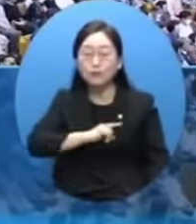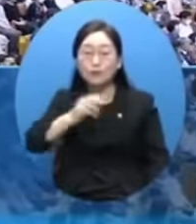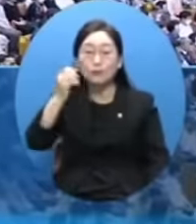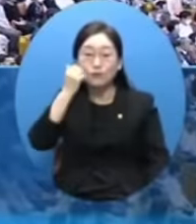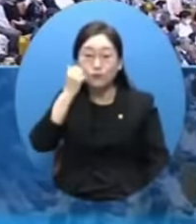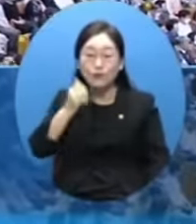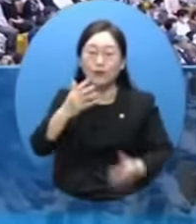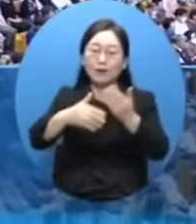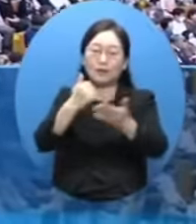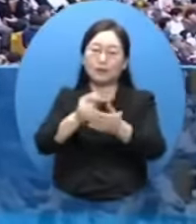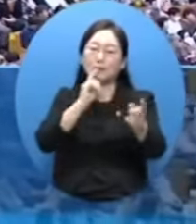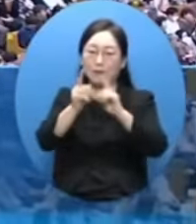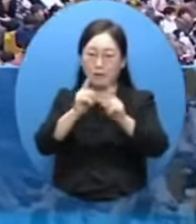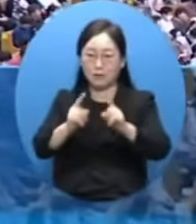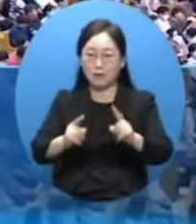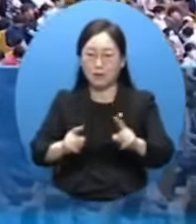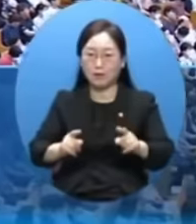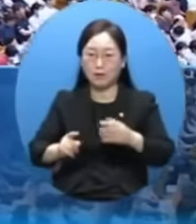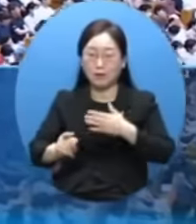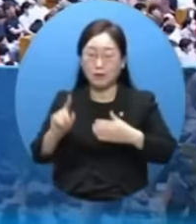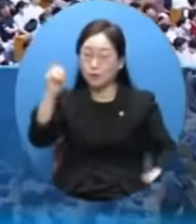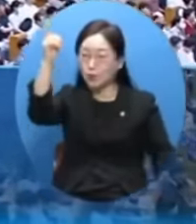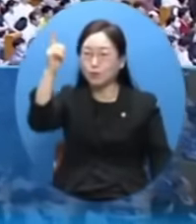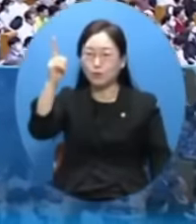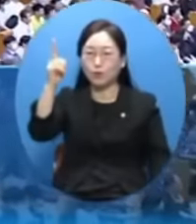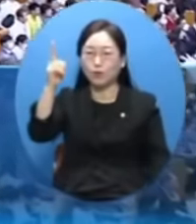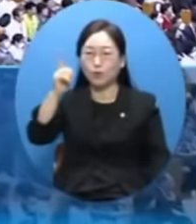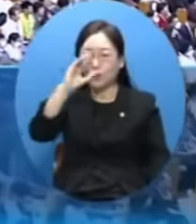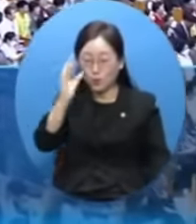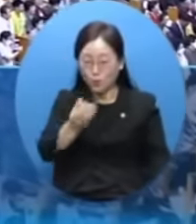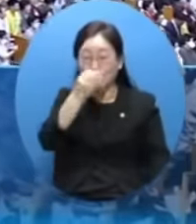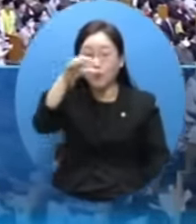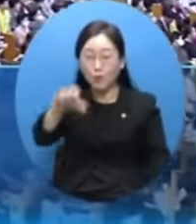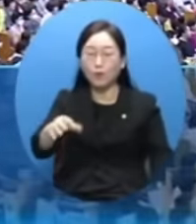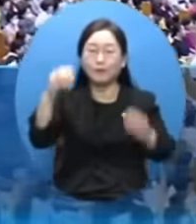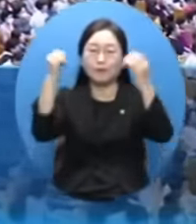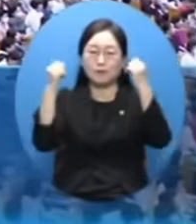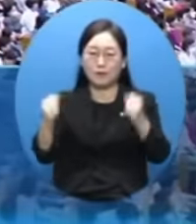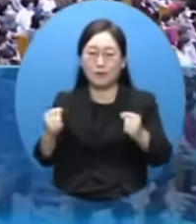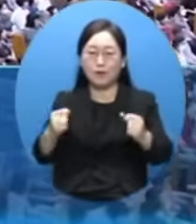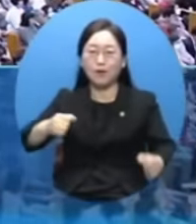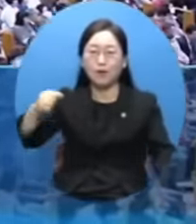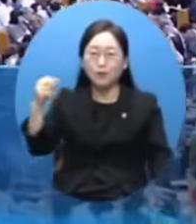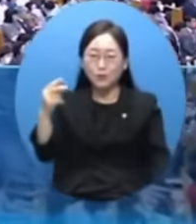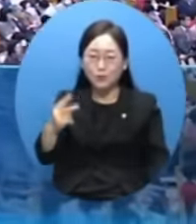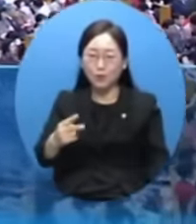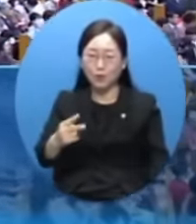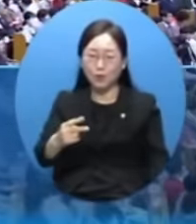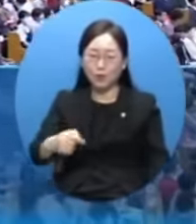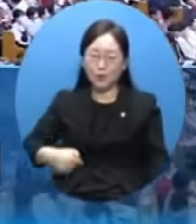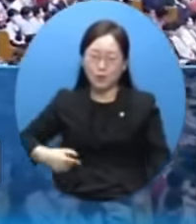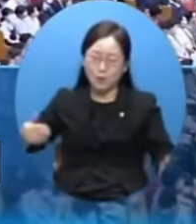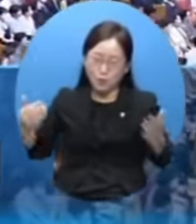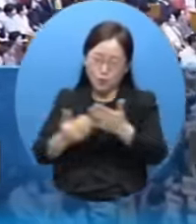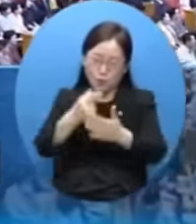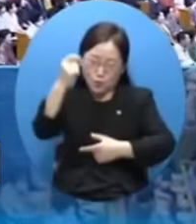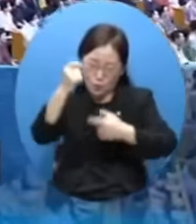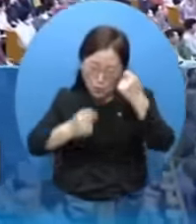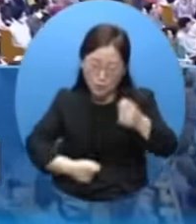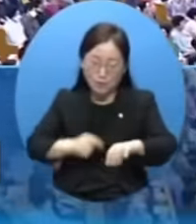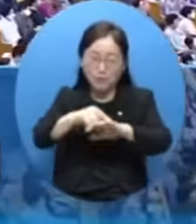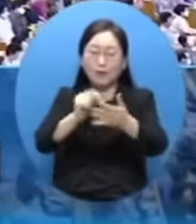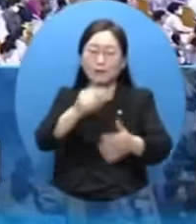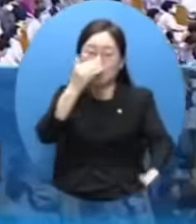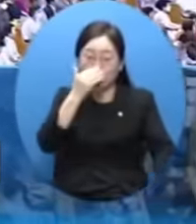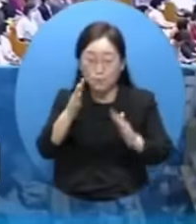같이 말씀하시되 내가 높고 거룩한 곳에 있으며 또한 통회하고 마음이 겸손한